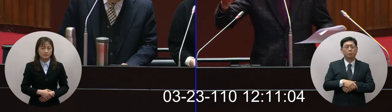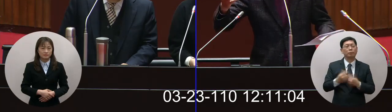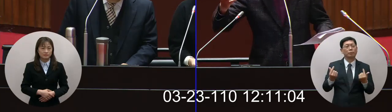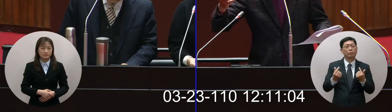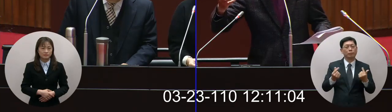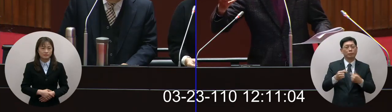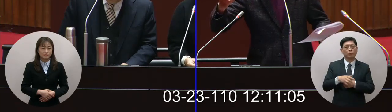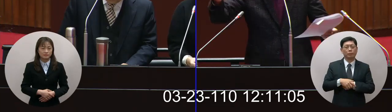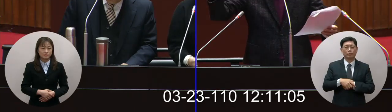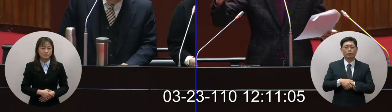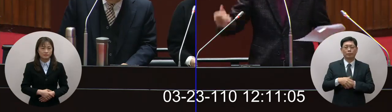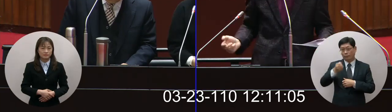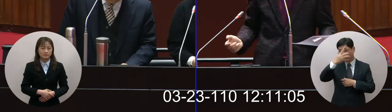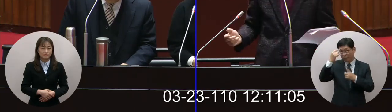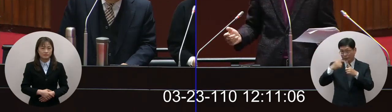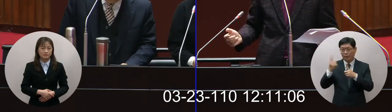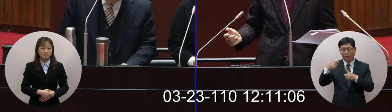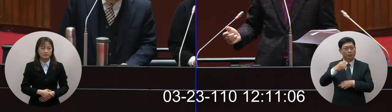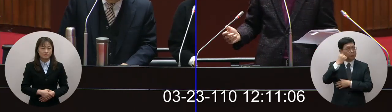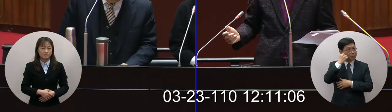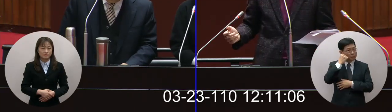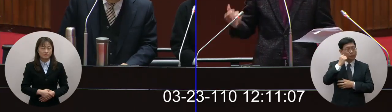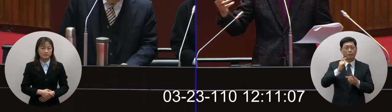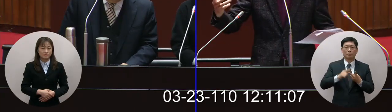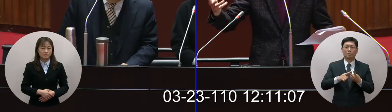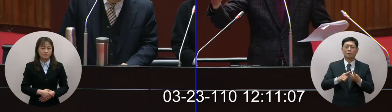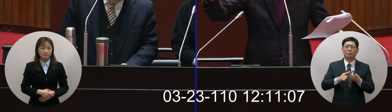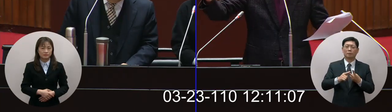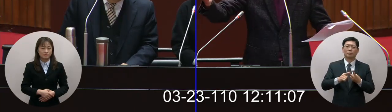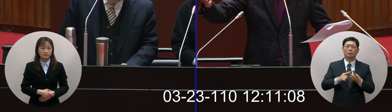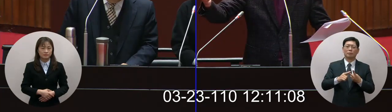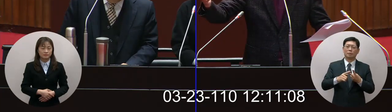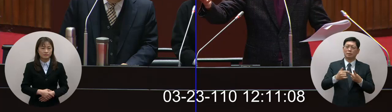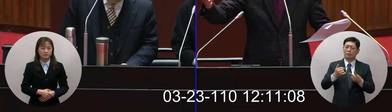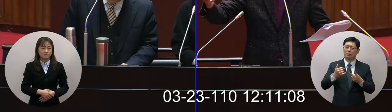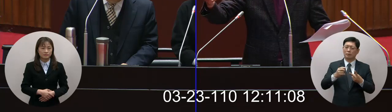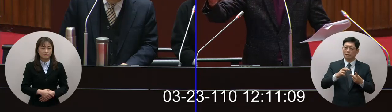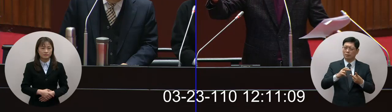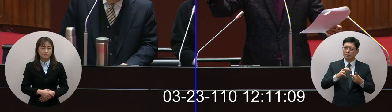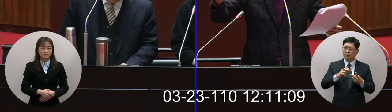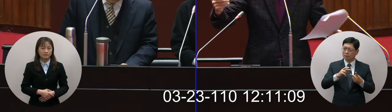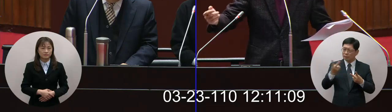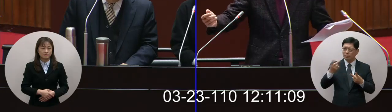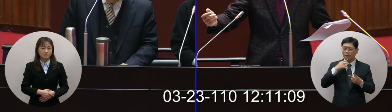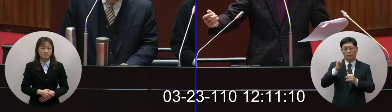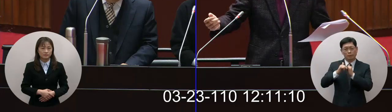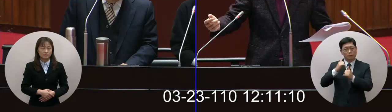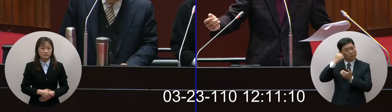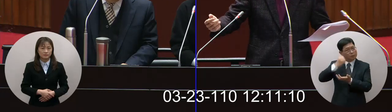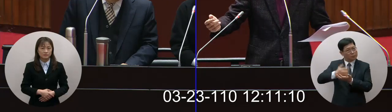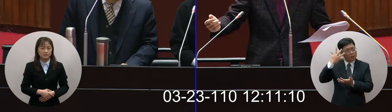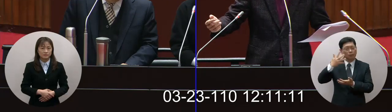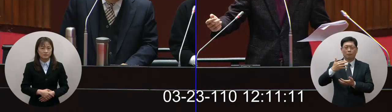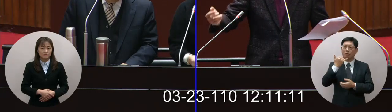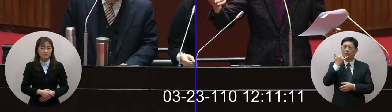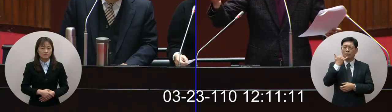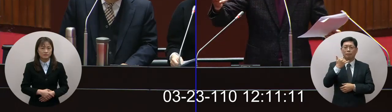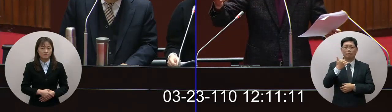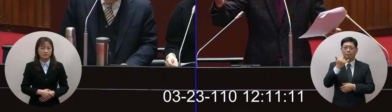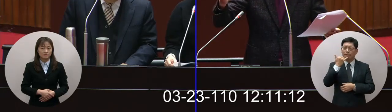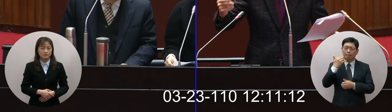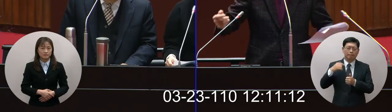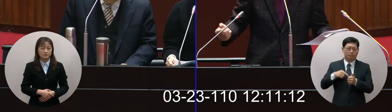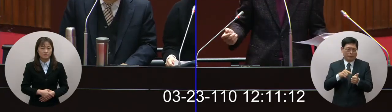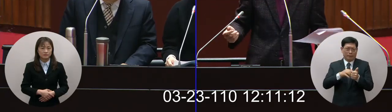比如说提供年轻人来居住啊，哦，或者是说什么社会住宅啊等等的，啊，哈，可以